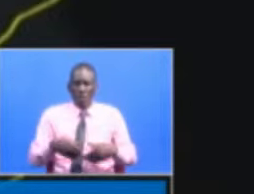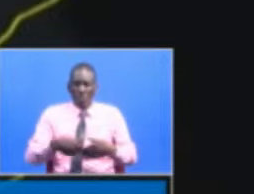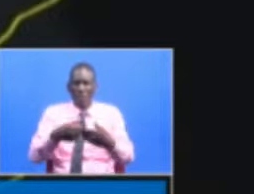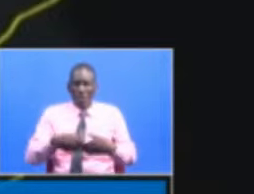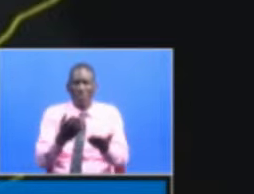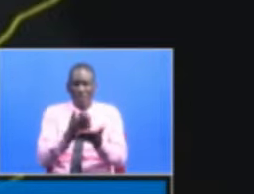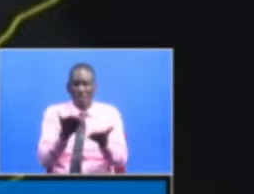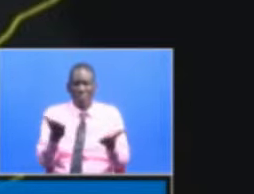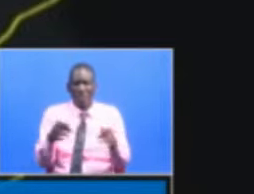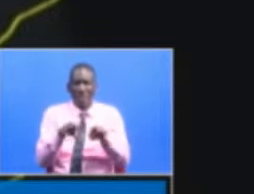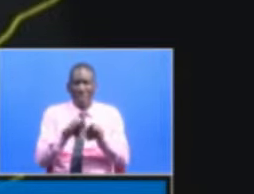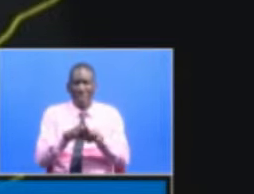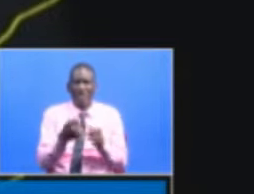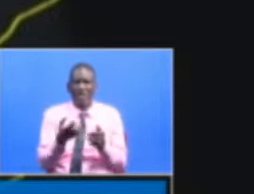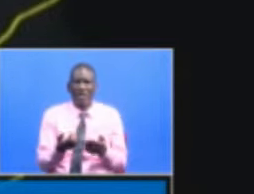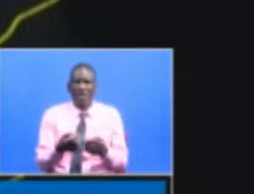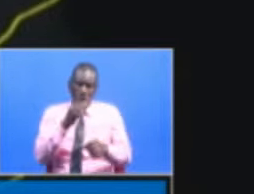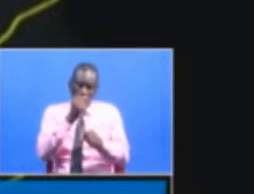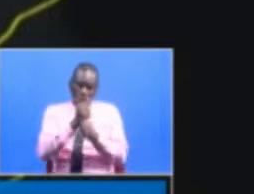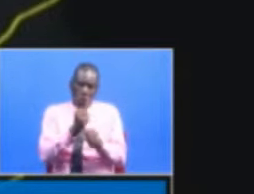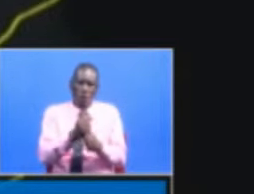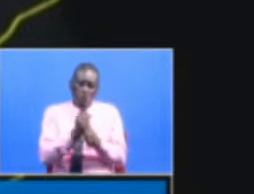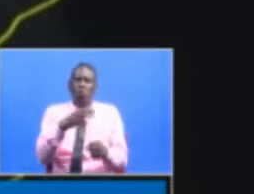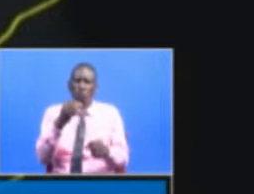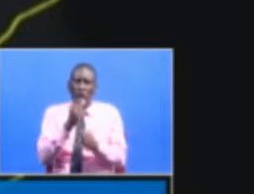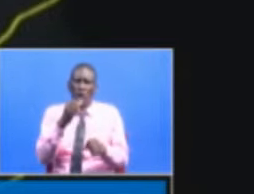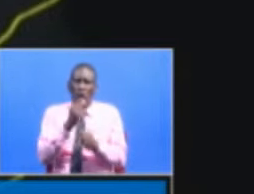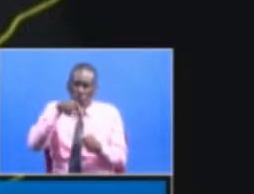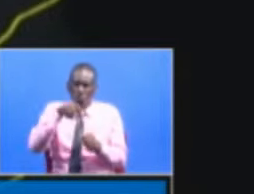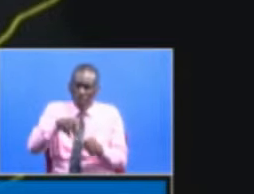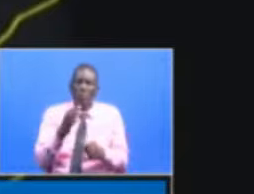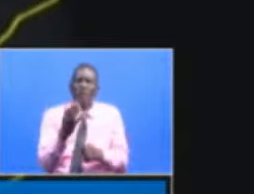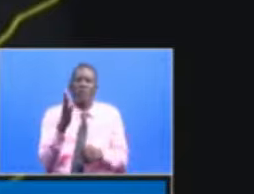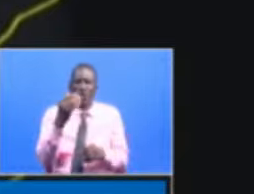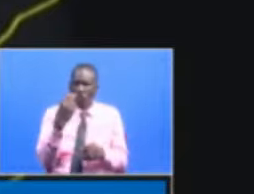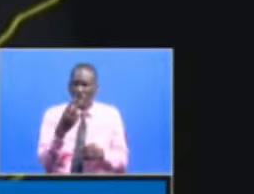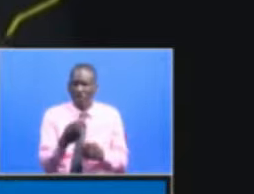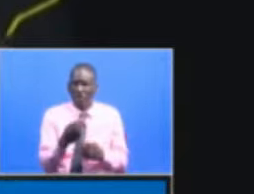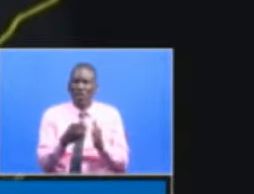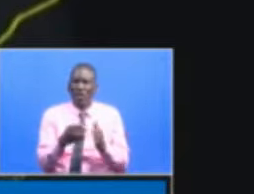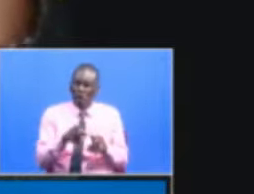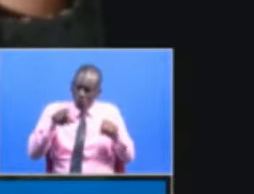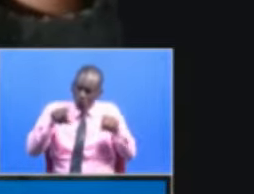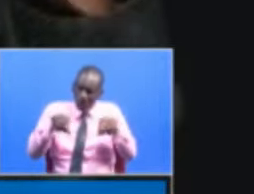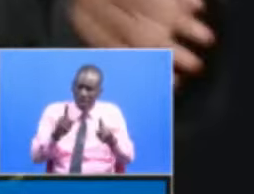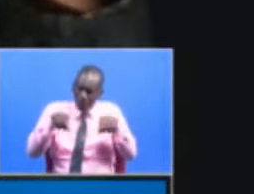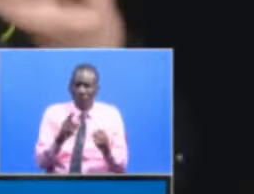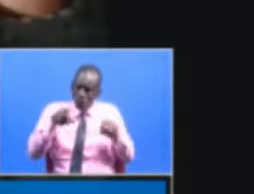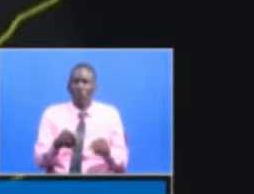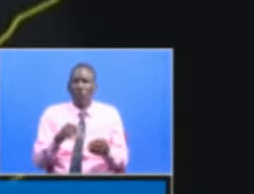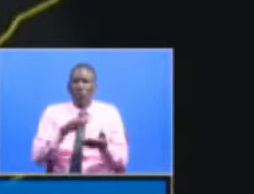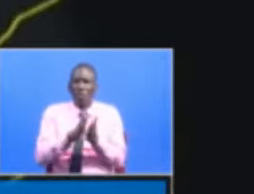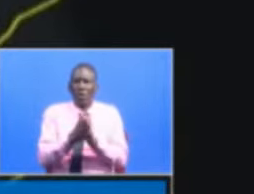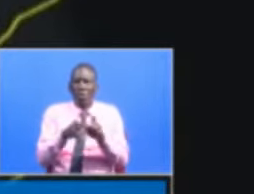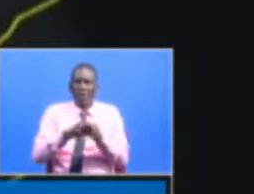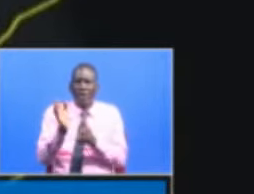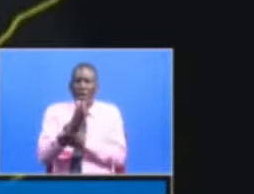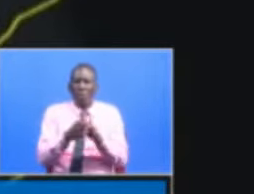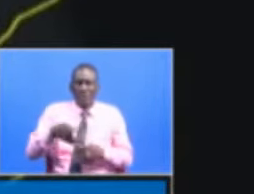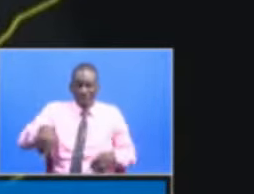kama kazi ya kwenda kufanya tree planting unaona na nyinyi ndio ambao mtakuwa kama ambassadors wetu